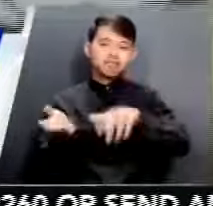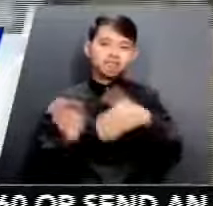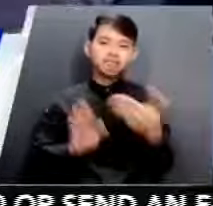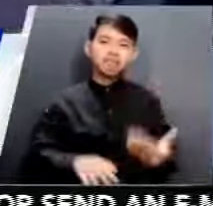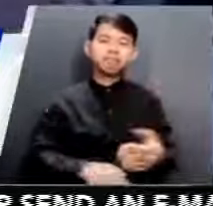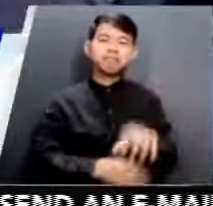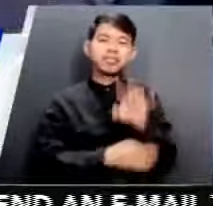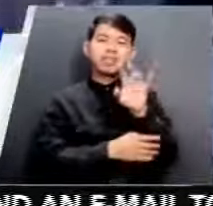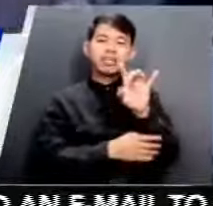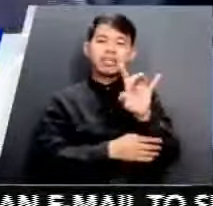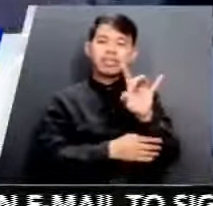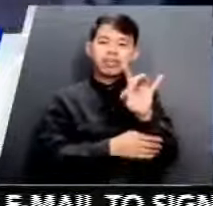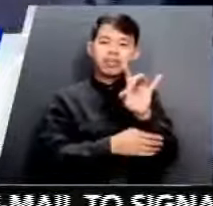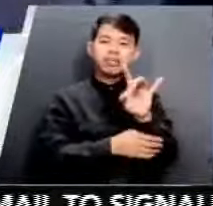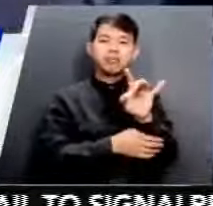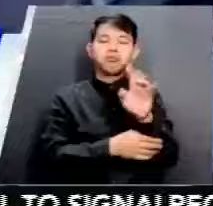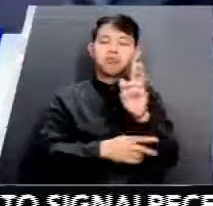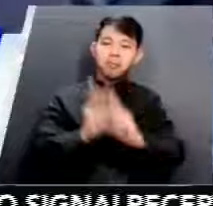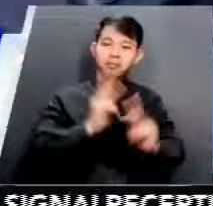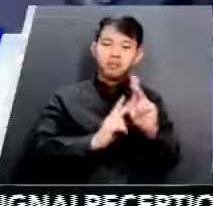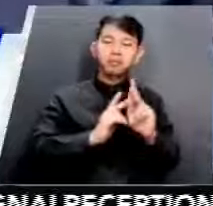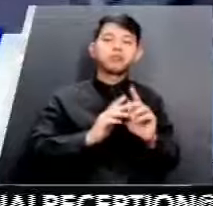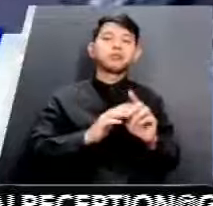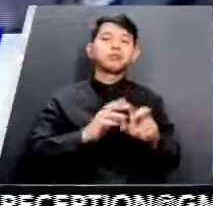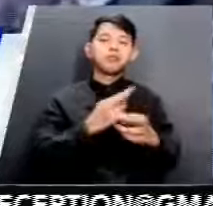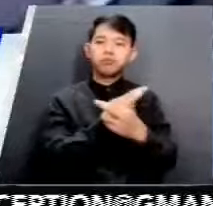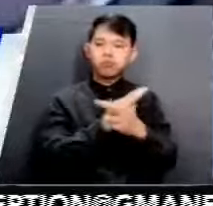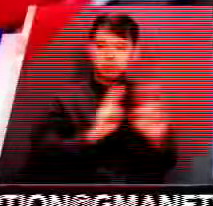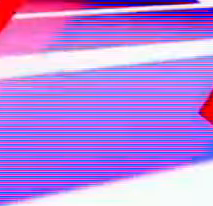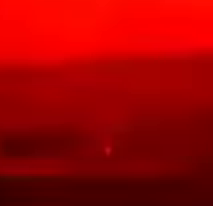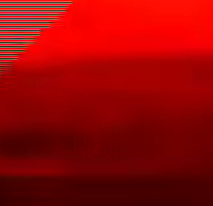iniimbestigahan pa ang sanhi ng paguho ng